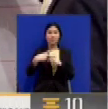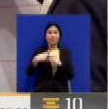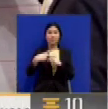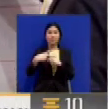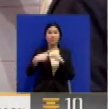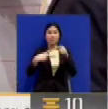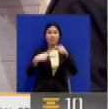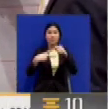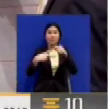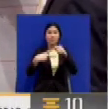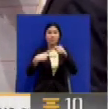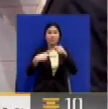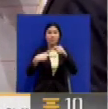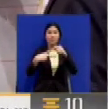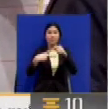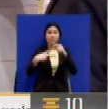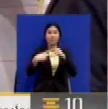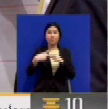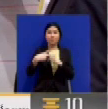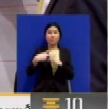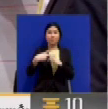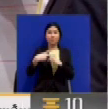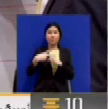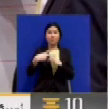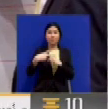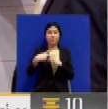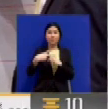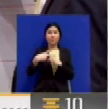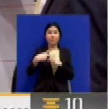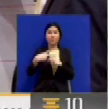แล้วใช่ไหมเขาพร้อมเพย์หมดแล้วว่าแค่ดูโทรศัพท์